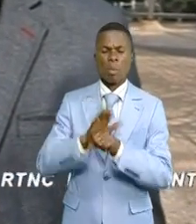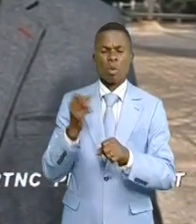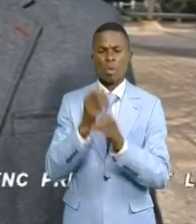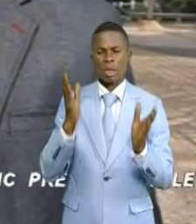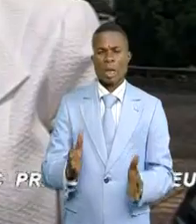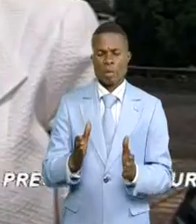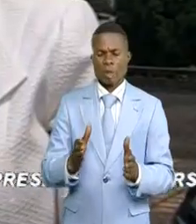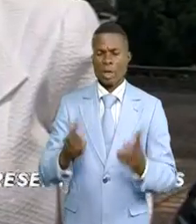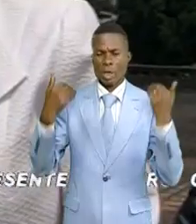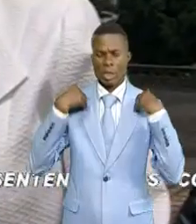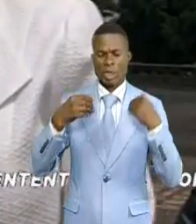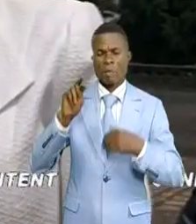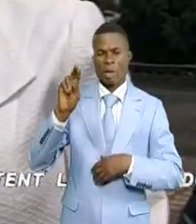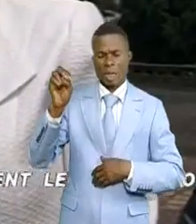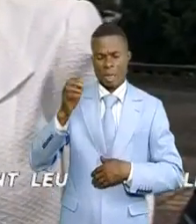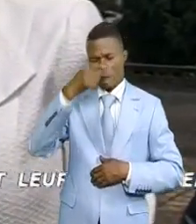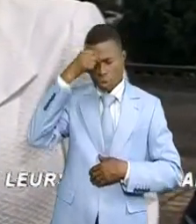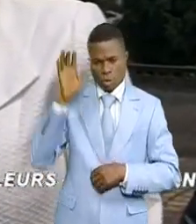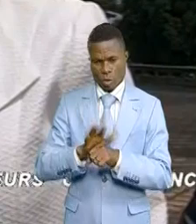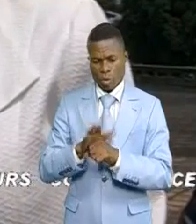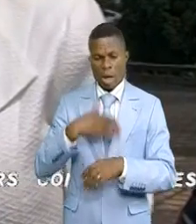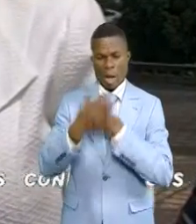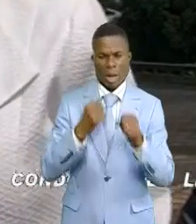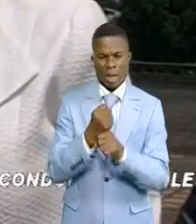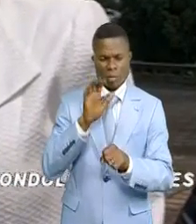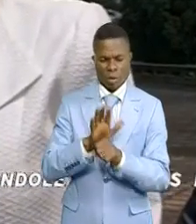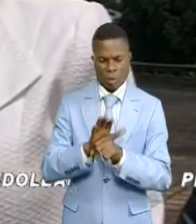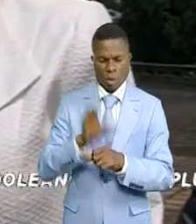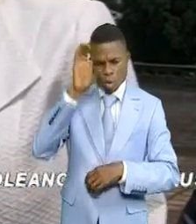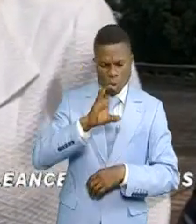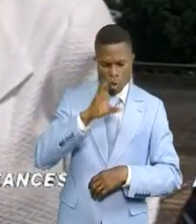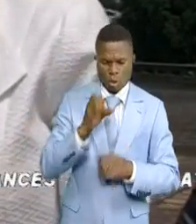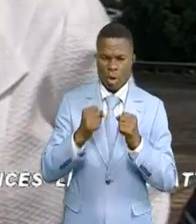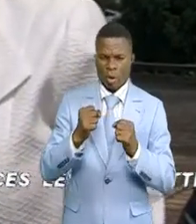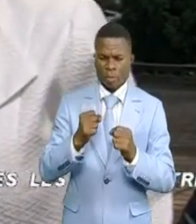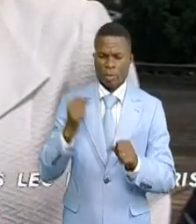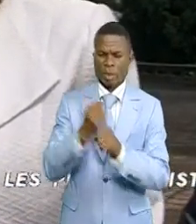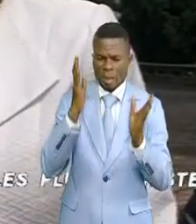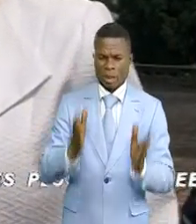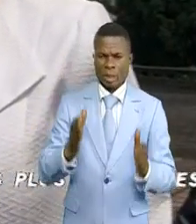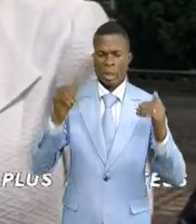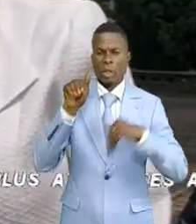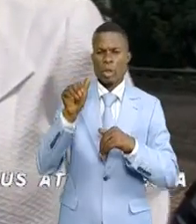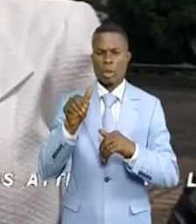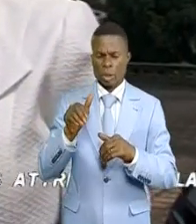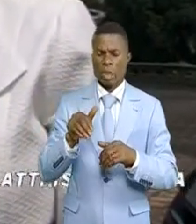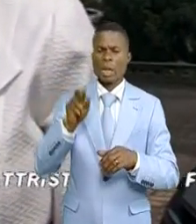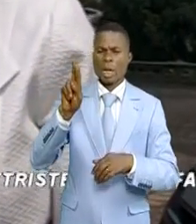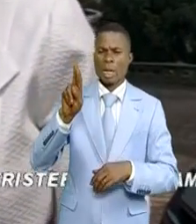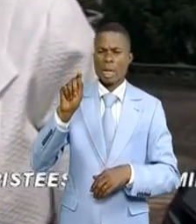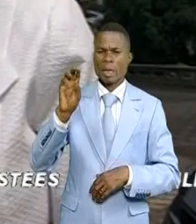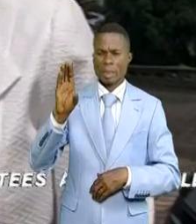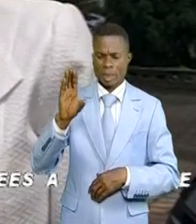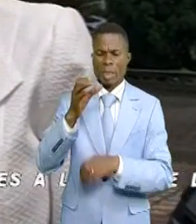RTNC. Il s'est battu pour nous, il s'est battu pour que les agents, les directeurs ici à la RTNC